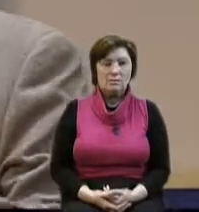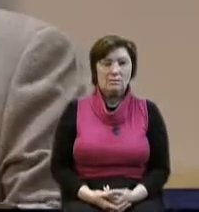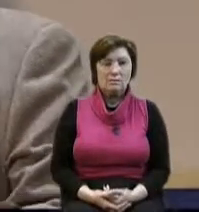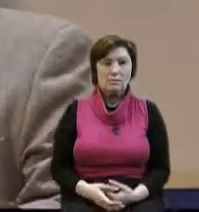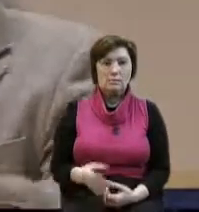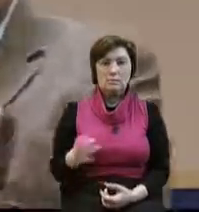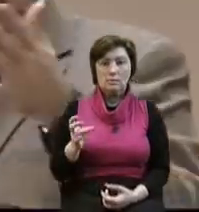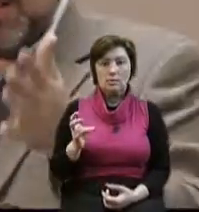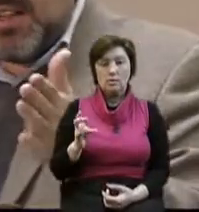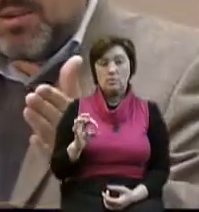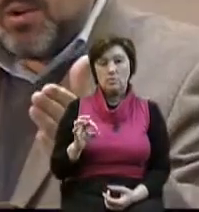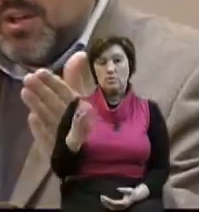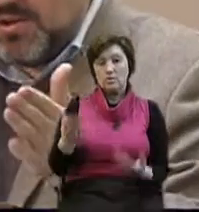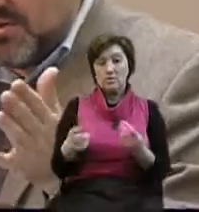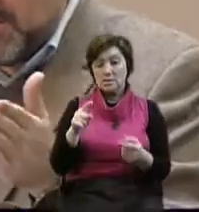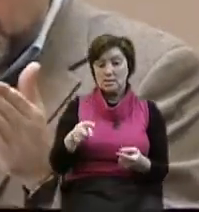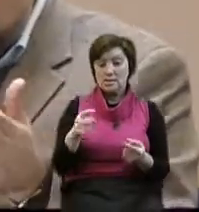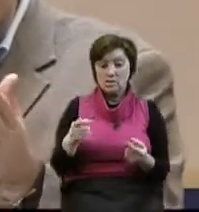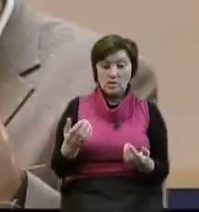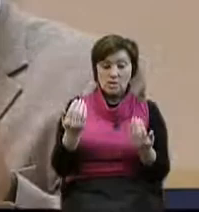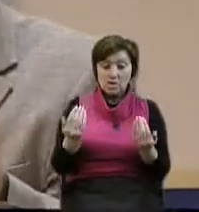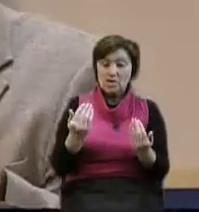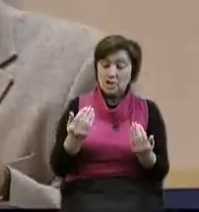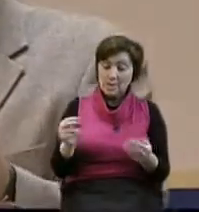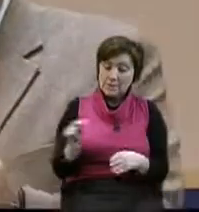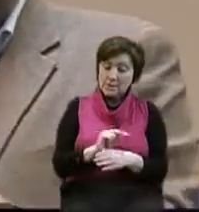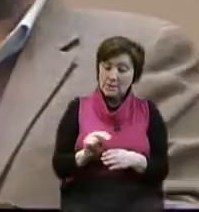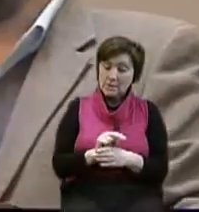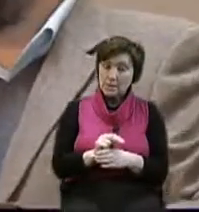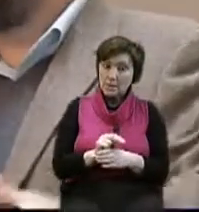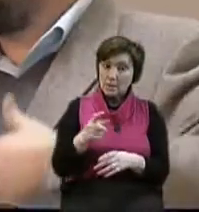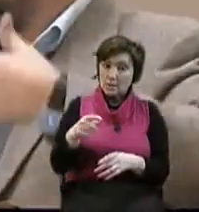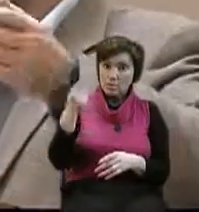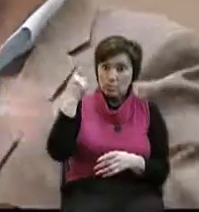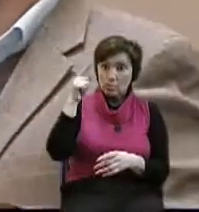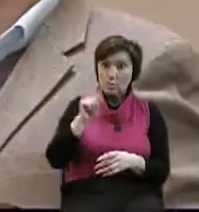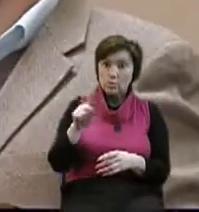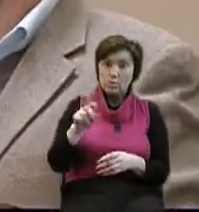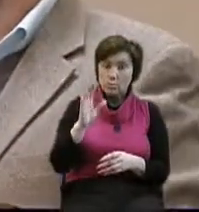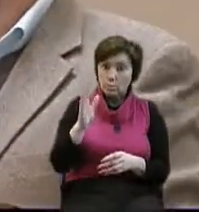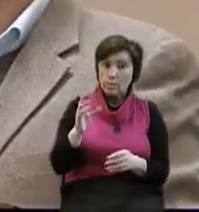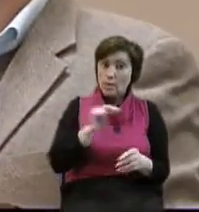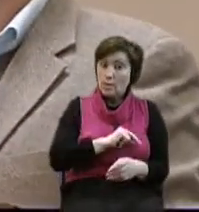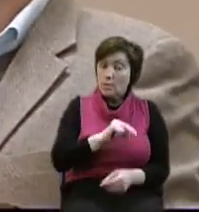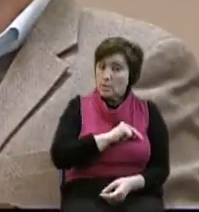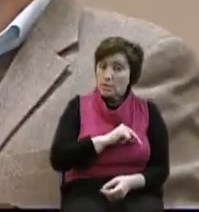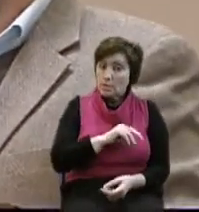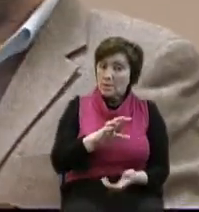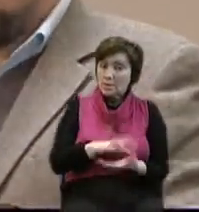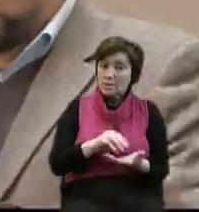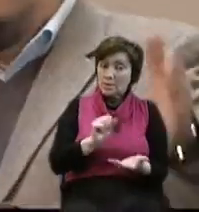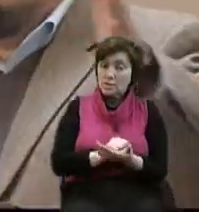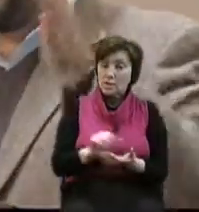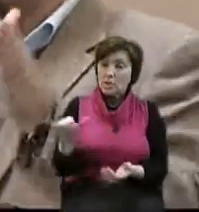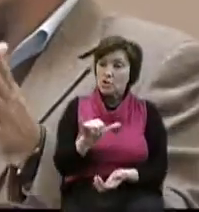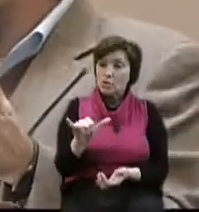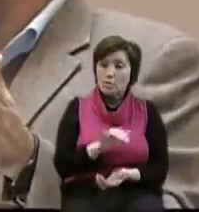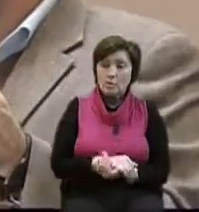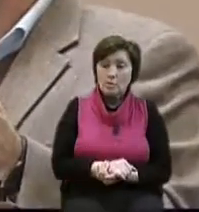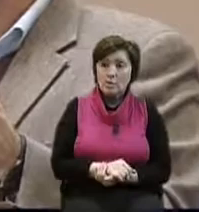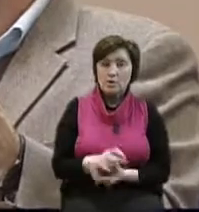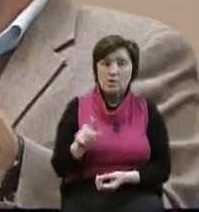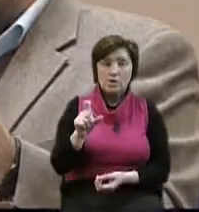Но если его сейчас исцелять, то их, с их точки зрения это уже будет работой, потому что этот человек